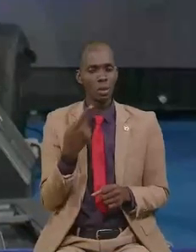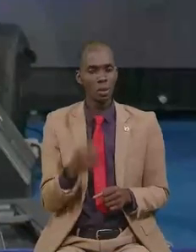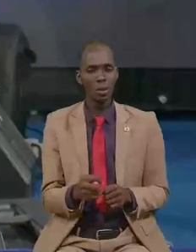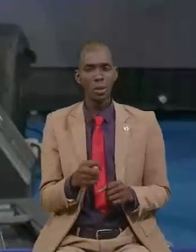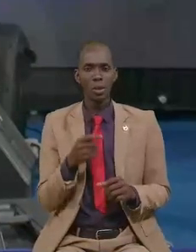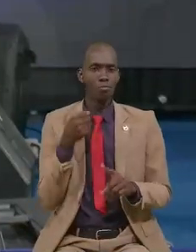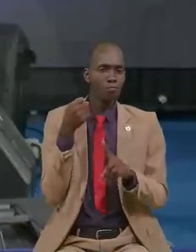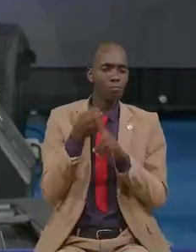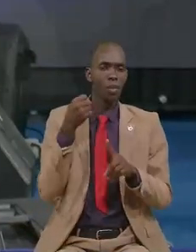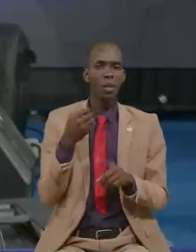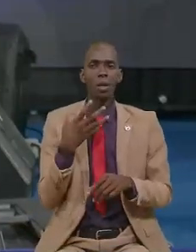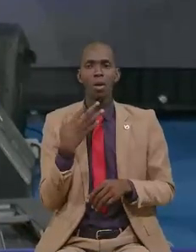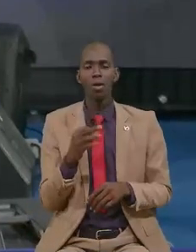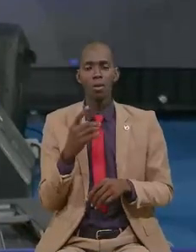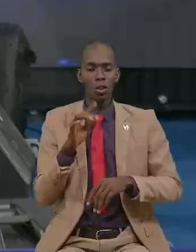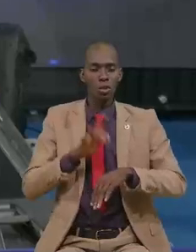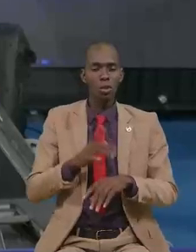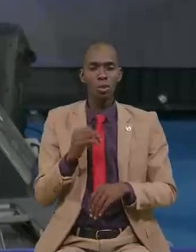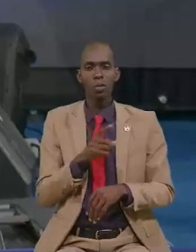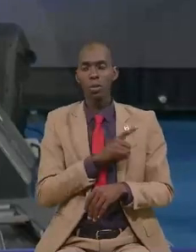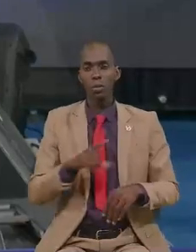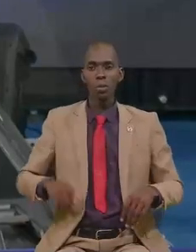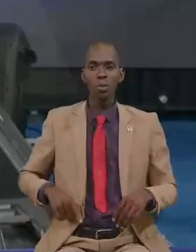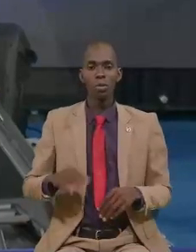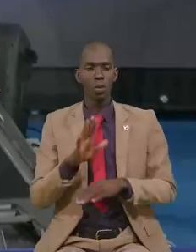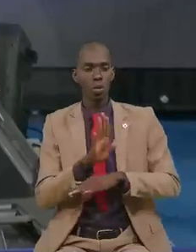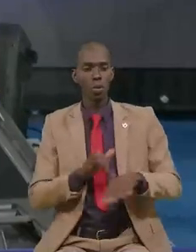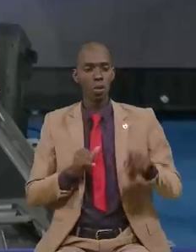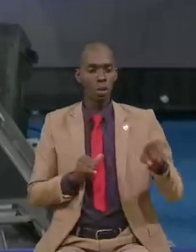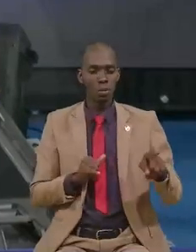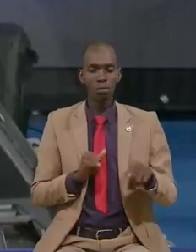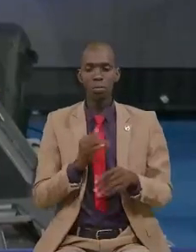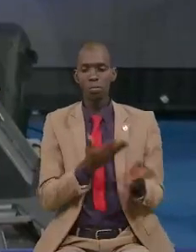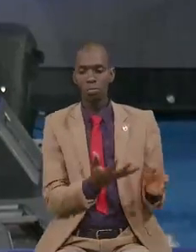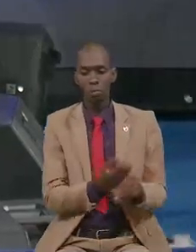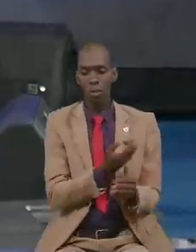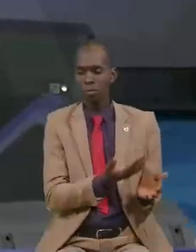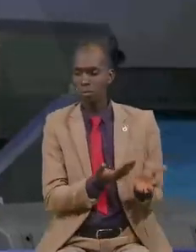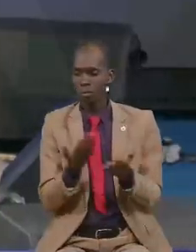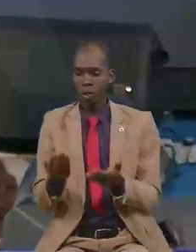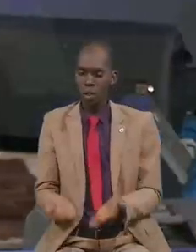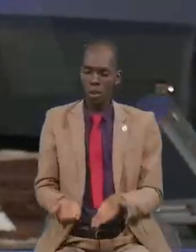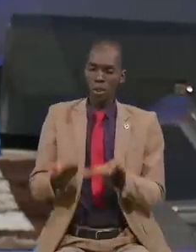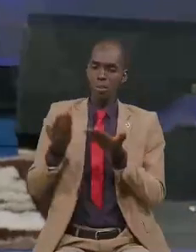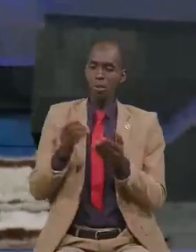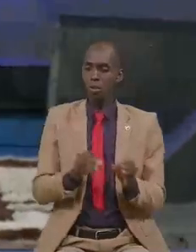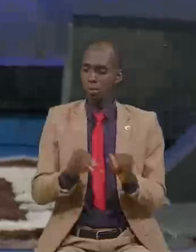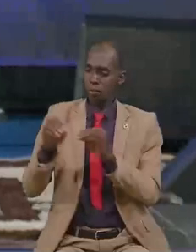Vous voyez l'impact du Seigneur, la main de Dieu qui l'appelle, qui l'élève.